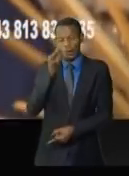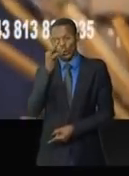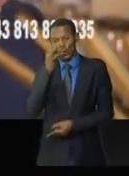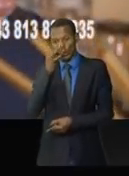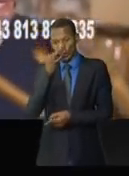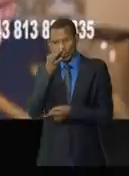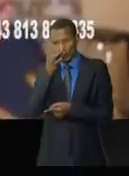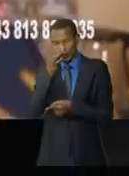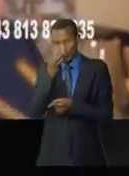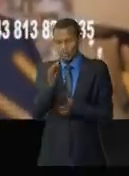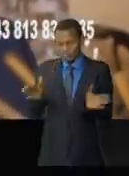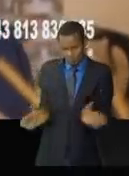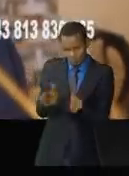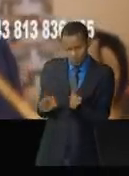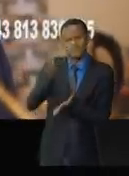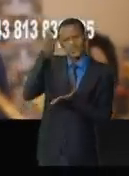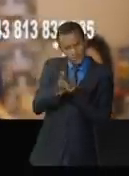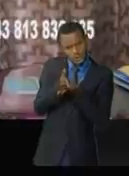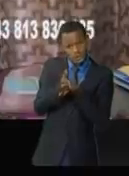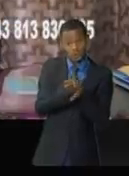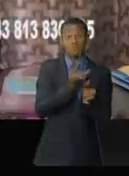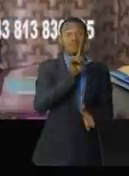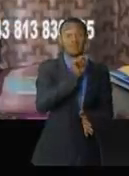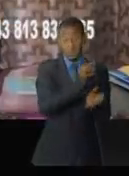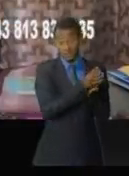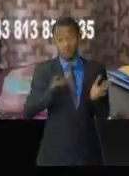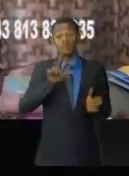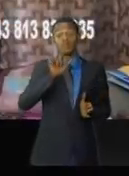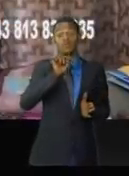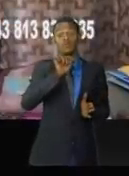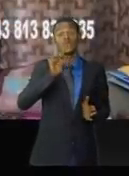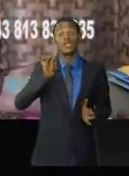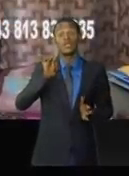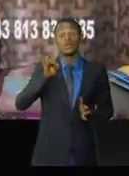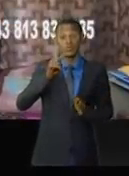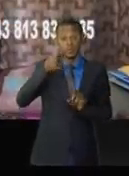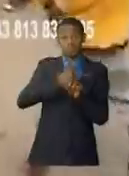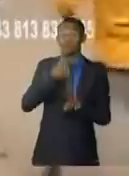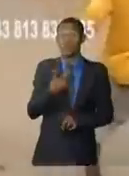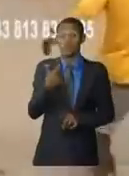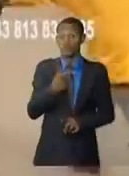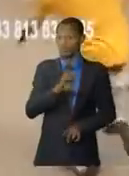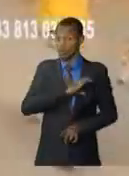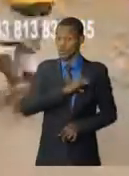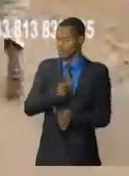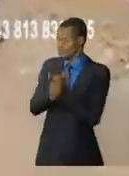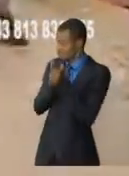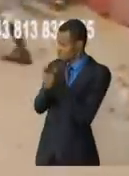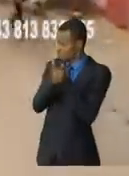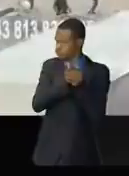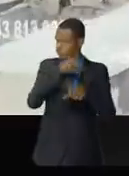mars, la justice congolaise va faire son boulot, la police et Kasongo sera sans pitié pour ça. Ces genres d'images